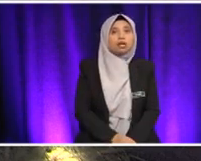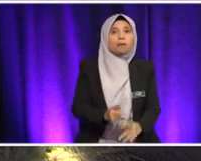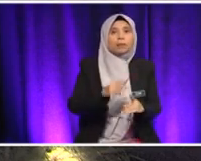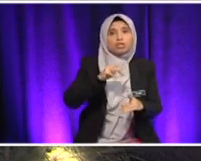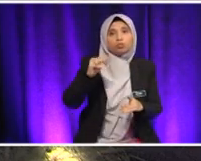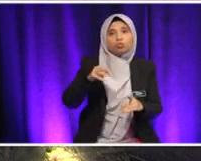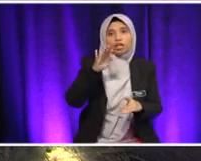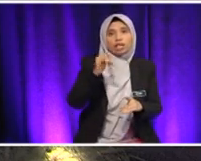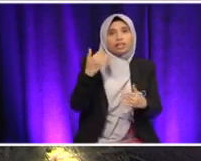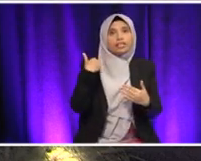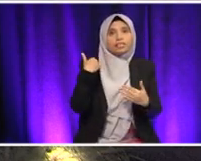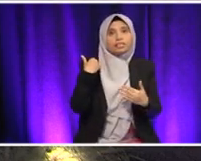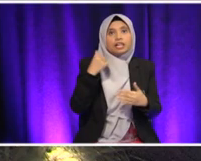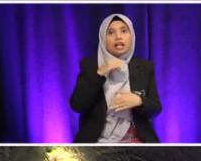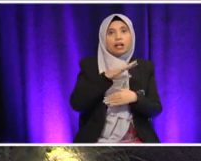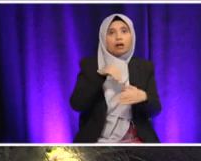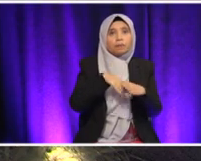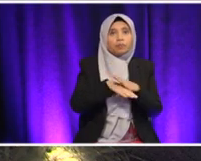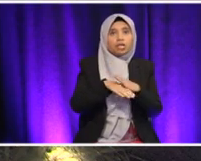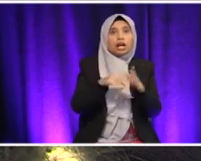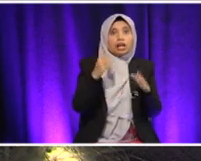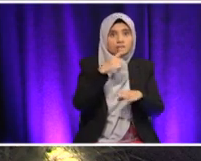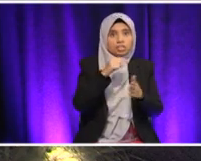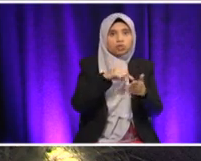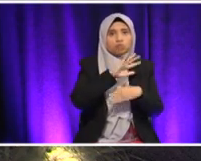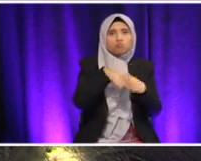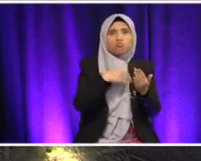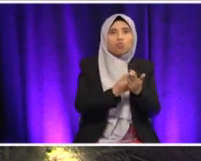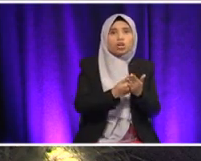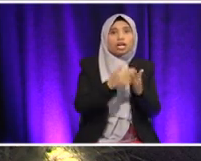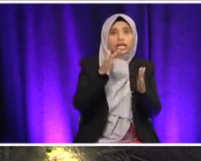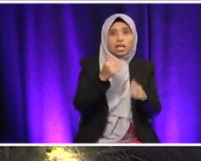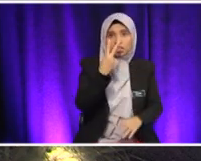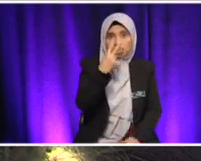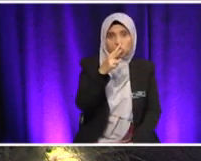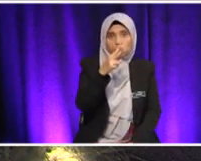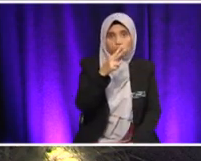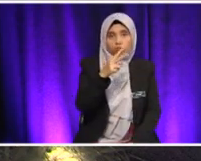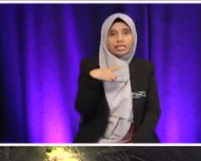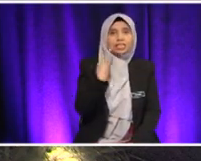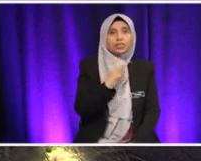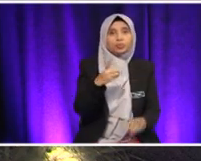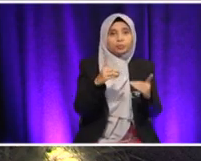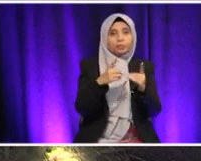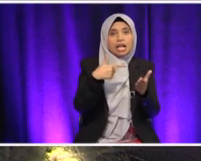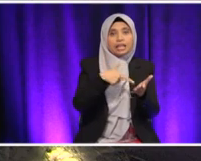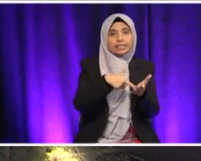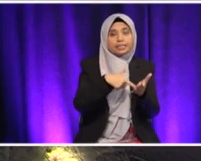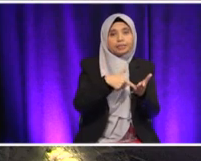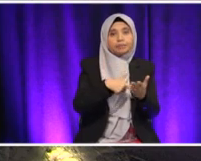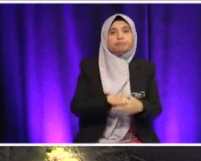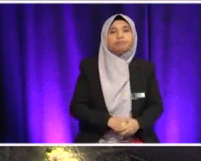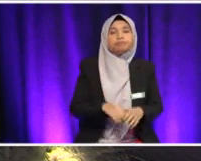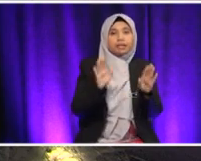dalam tarian dan juga ia memberi manfaat kepada anda semua dan kita akan berjumpa lagi di kelas yang